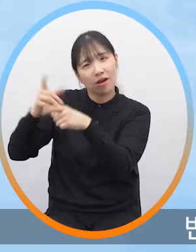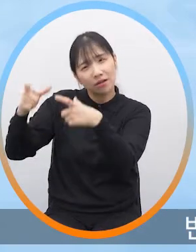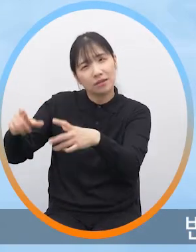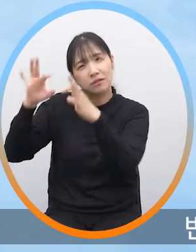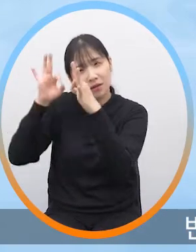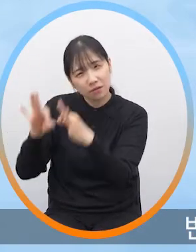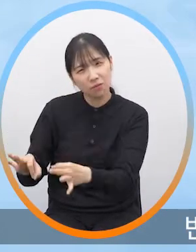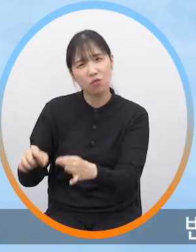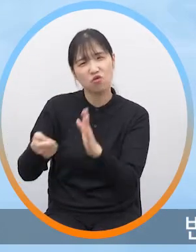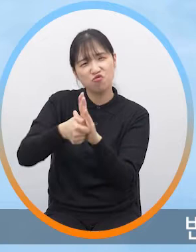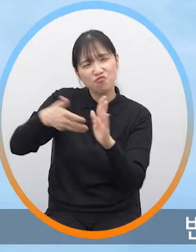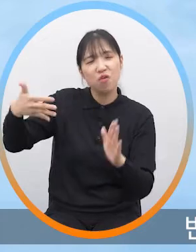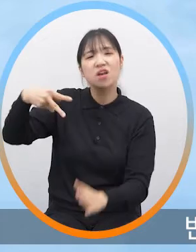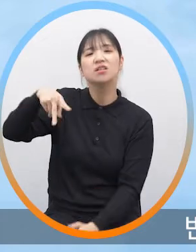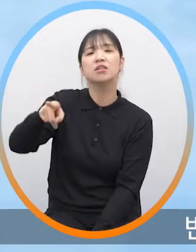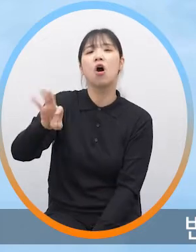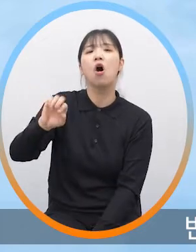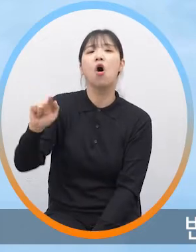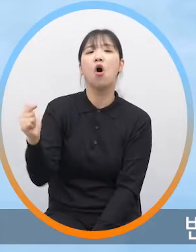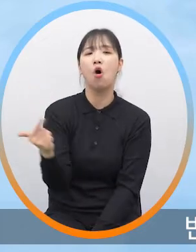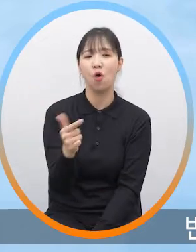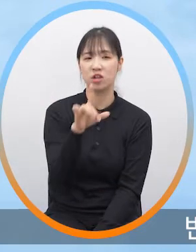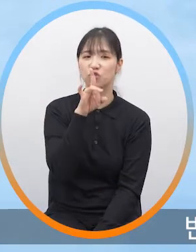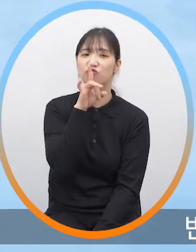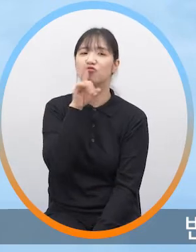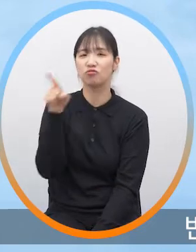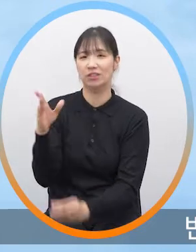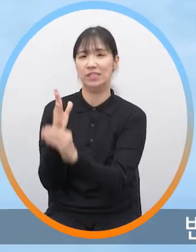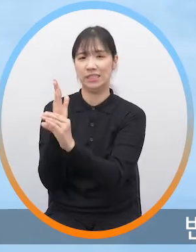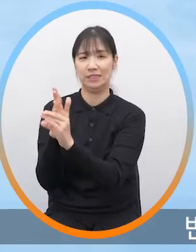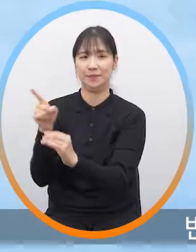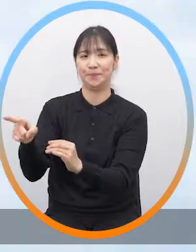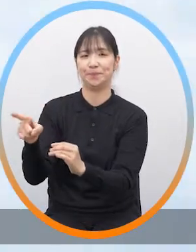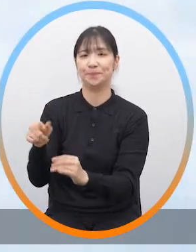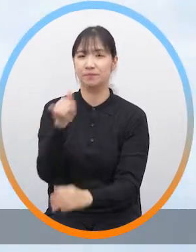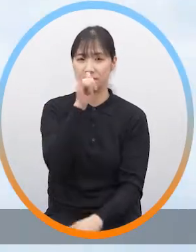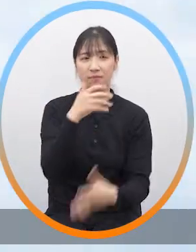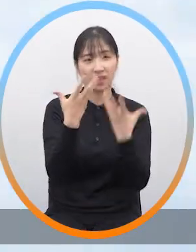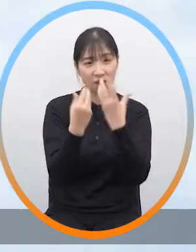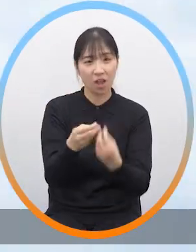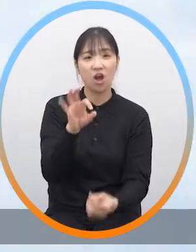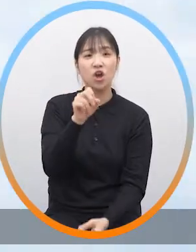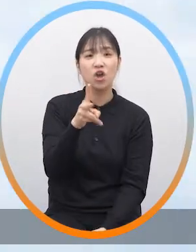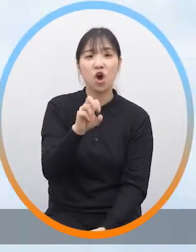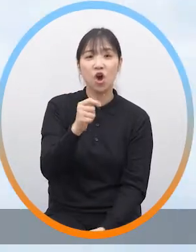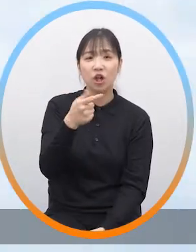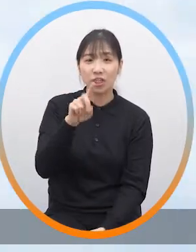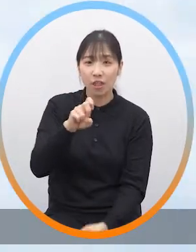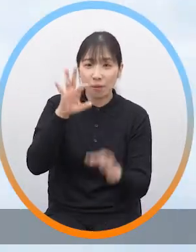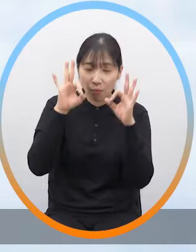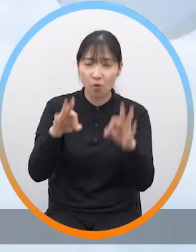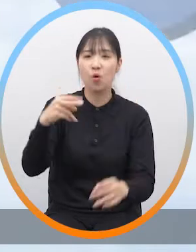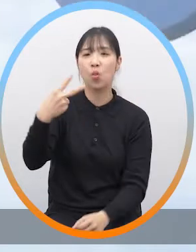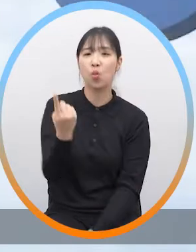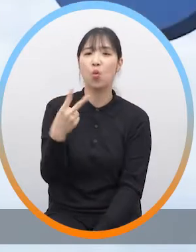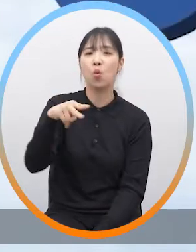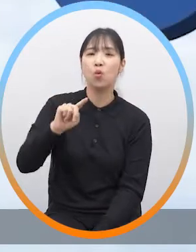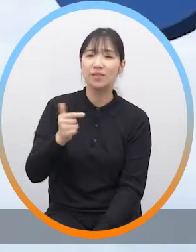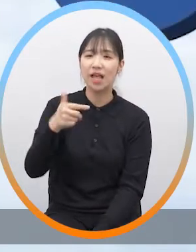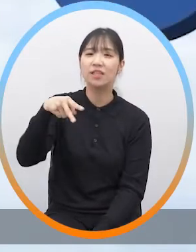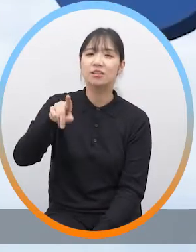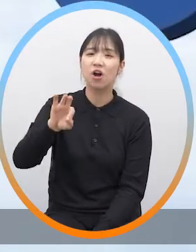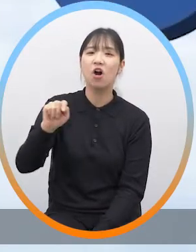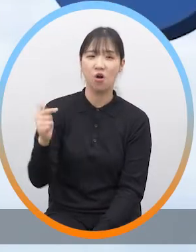경우는 유명한 서원 중심으로 이른바 사족이 결집됩니다. 예를 들어서 영남 같은 경우는 잘 아시는